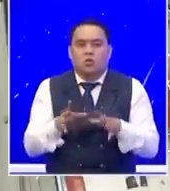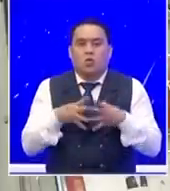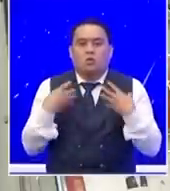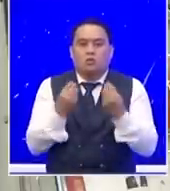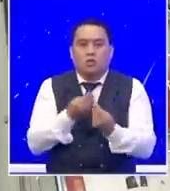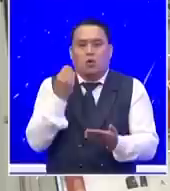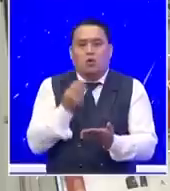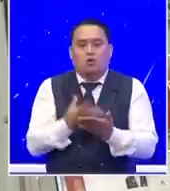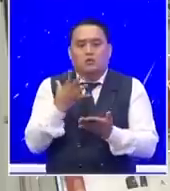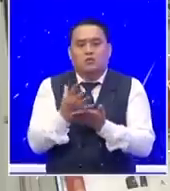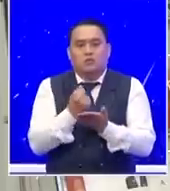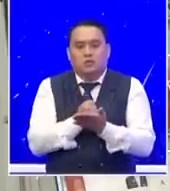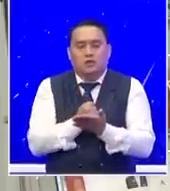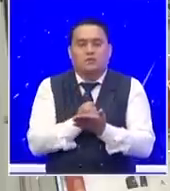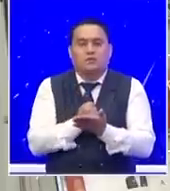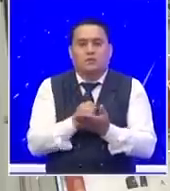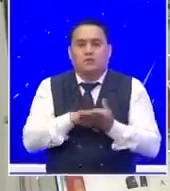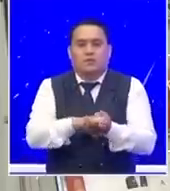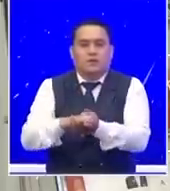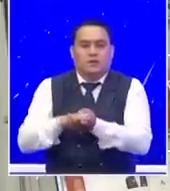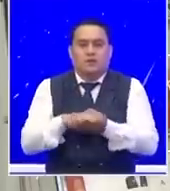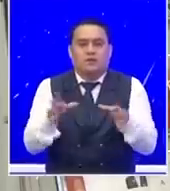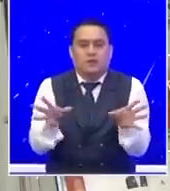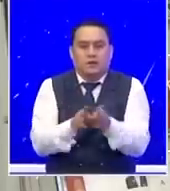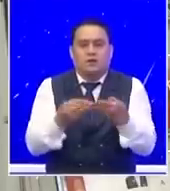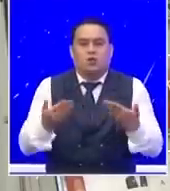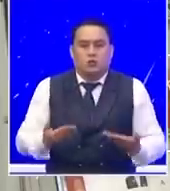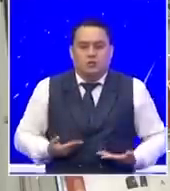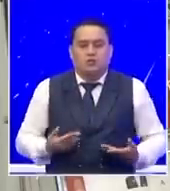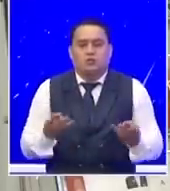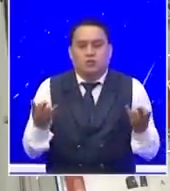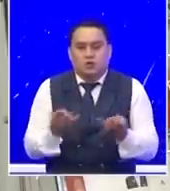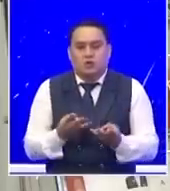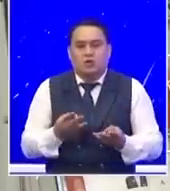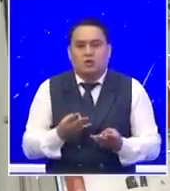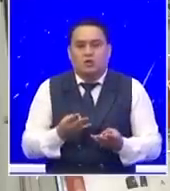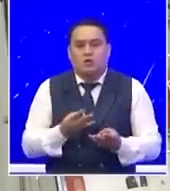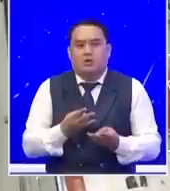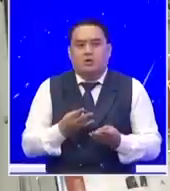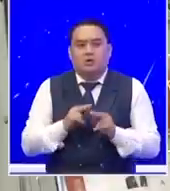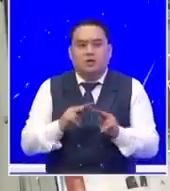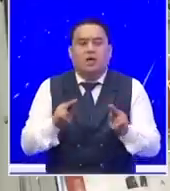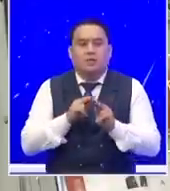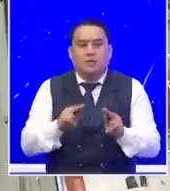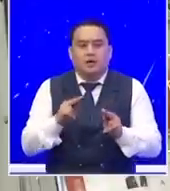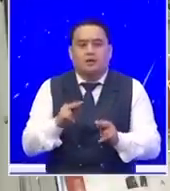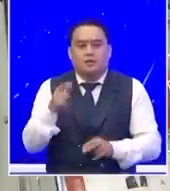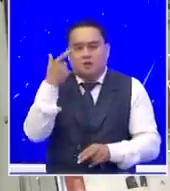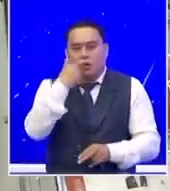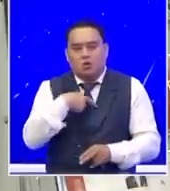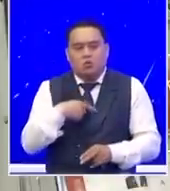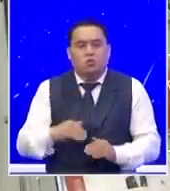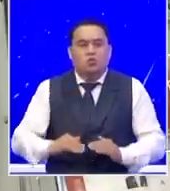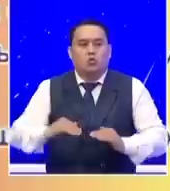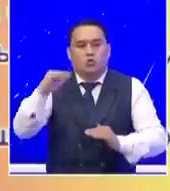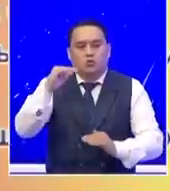отбасының құндылығын сақтап, тату-тәтті бірге ғұмыр кешіп, ол қыздарды көптеп тәрбиелеп, қазақтың демографиясына үлкен